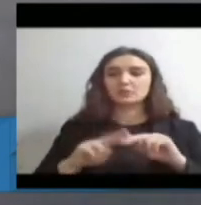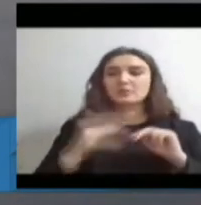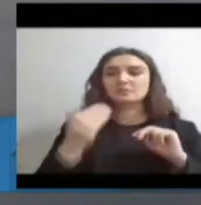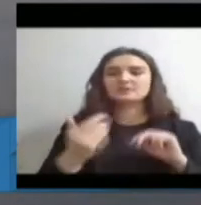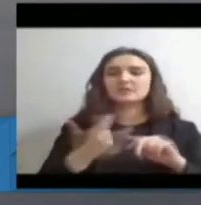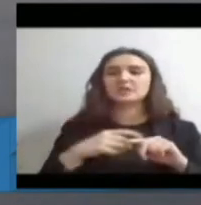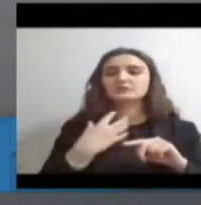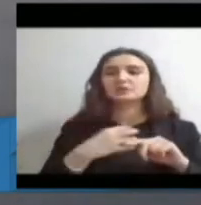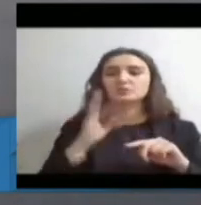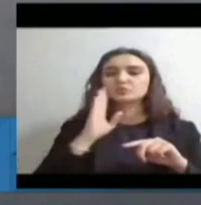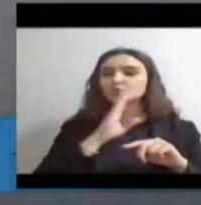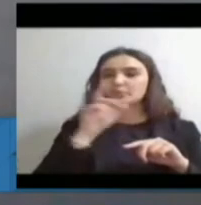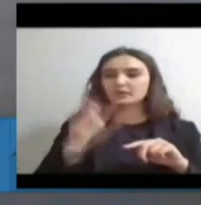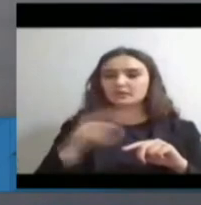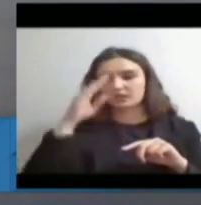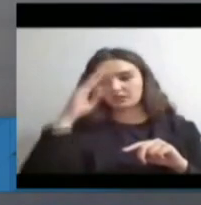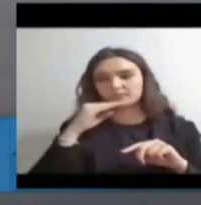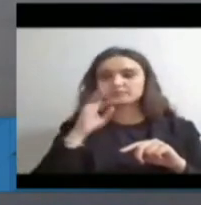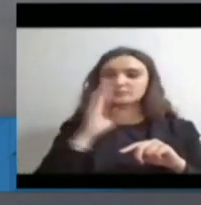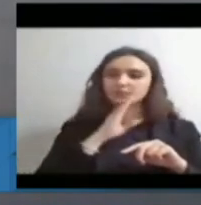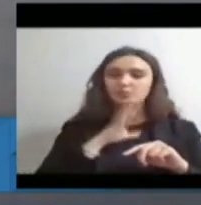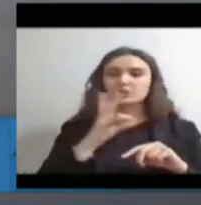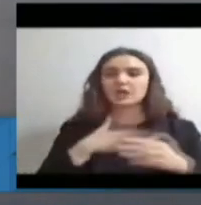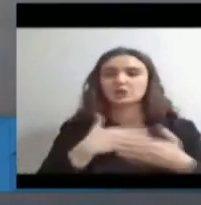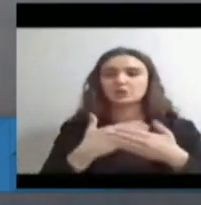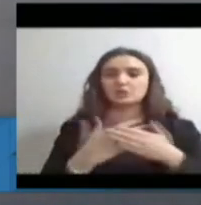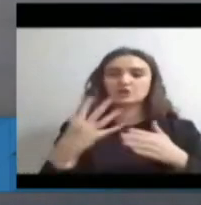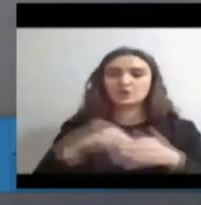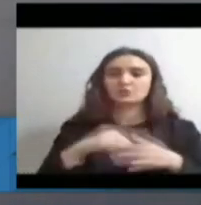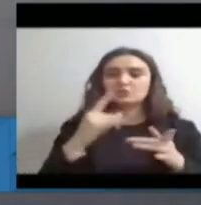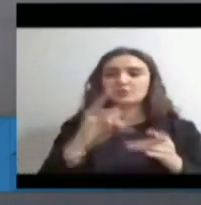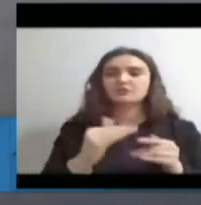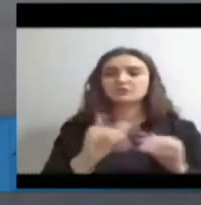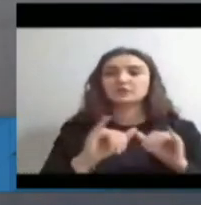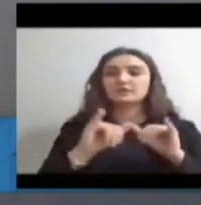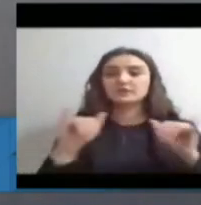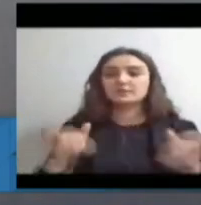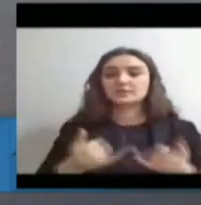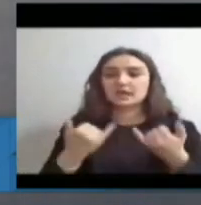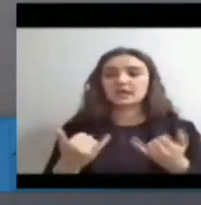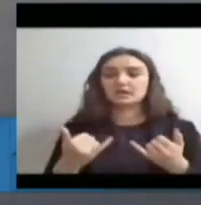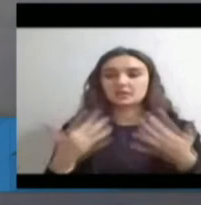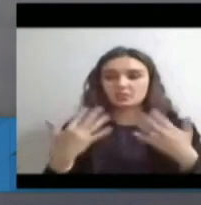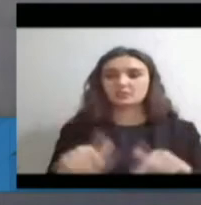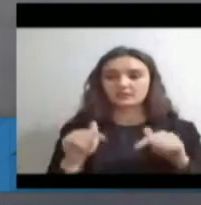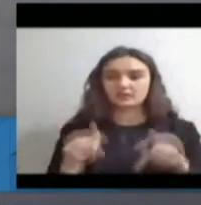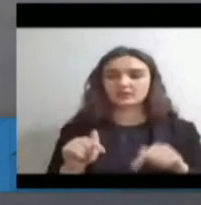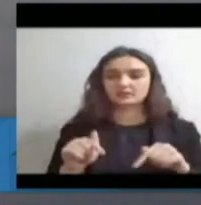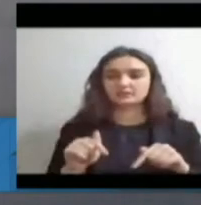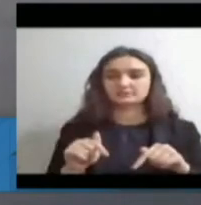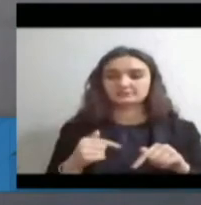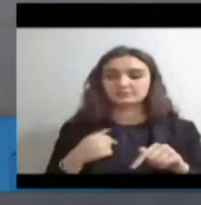მშობელი იყოს აქტიურად ჩართული ბავშვის განვითარების პროცესში. და რეალურად ეხლა უკვე აი ამ მოცემულობაში, რომელსაც ჩვენ